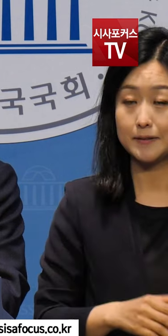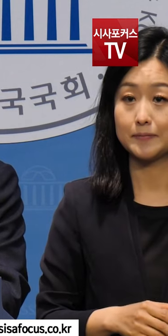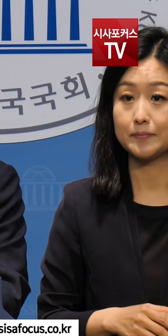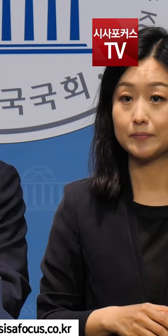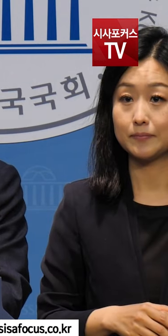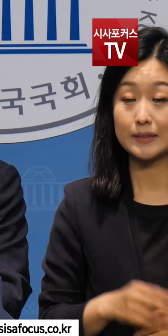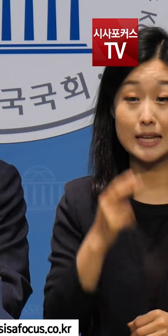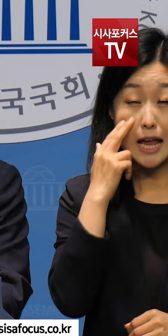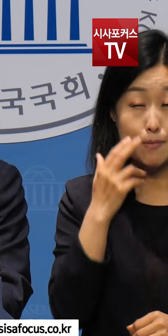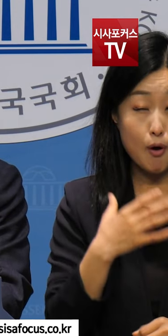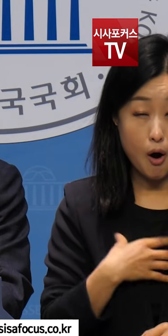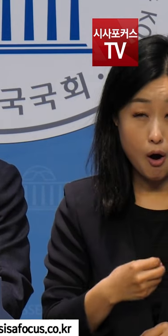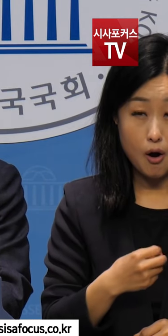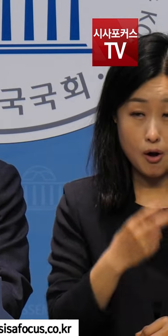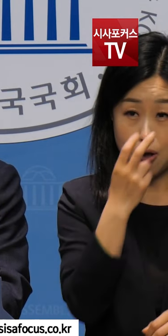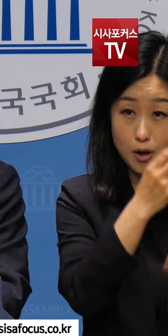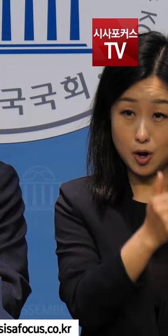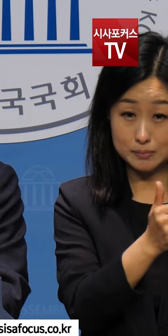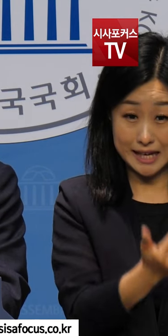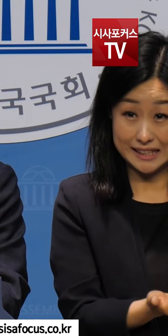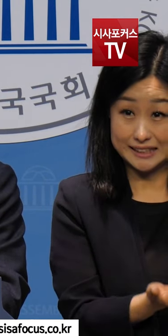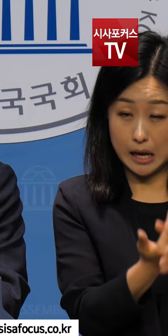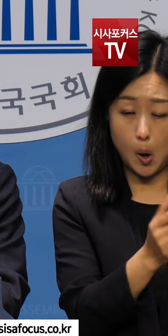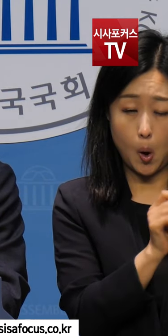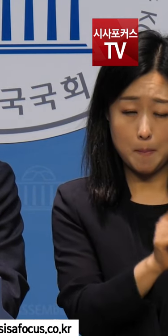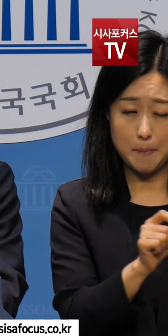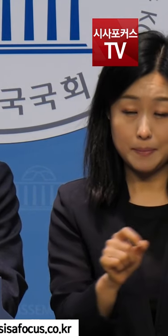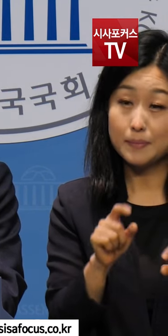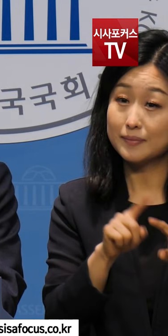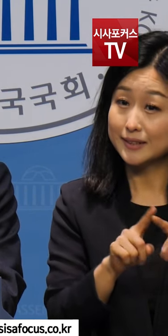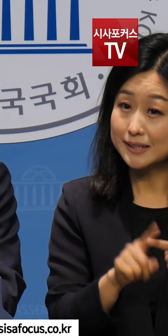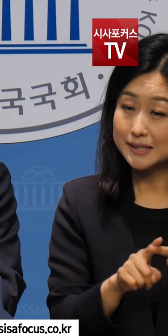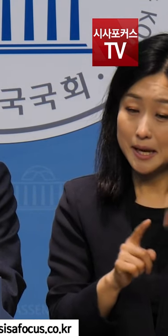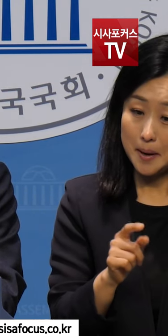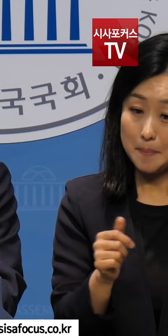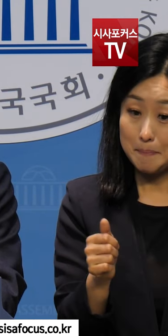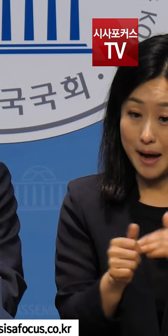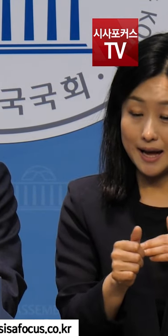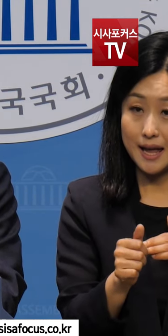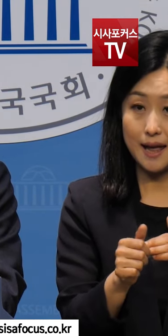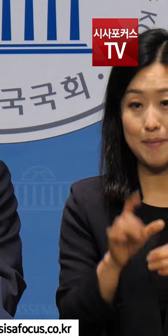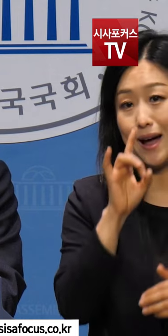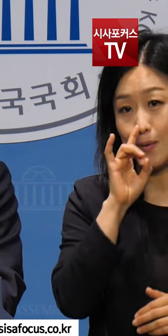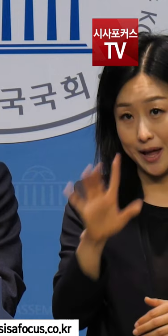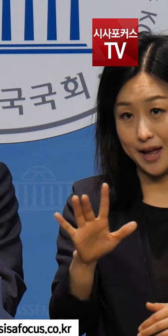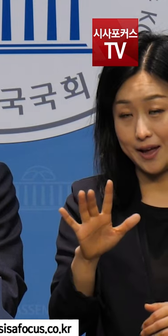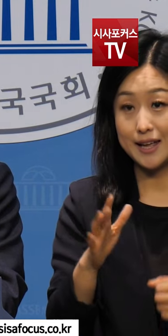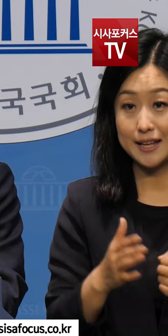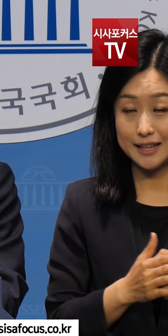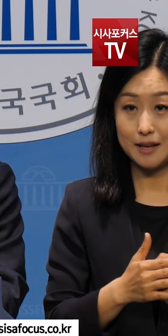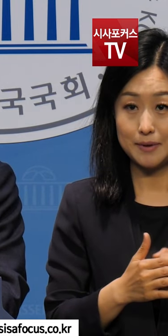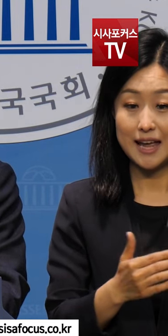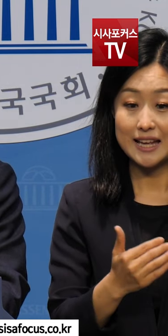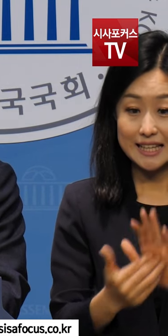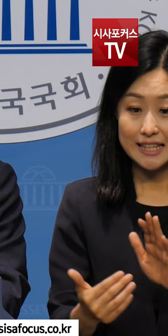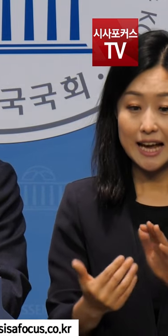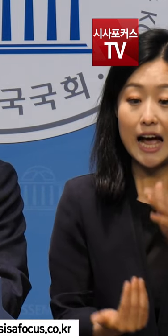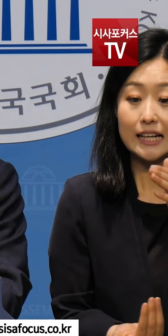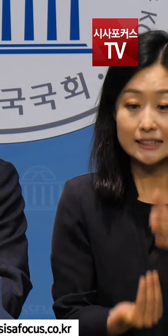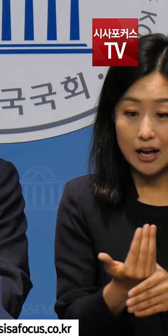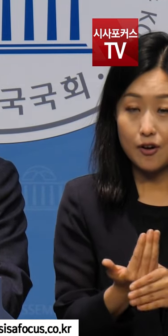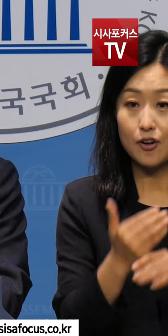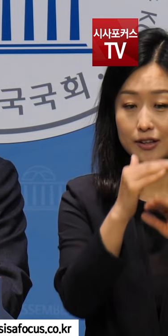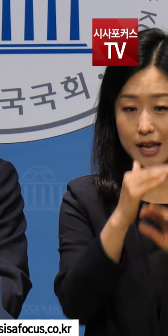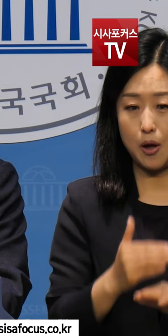이용하여 고의로 사건을 지연시키거나 방해하는 것을 막기 위해서 기각사유도